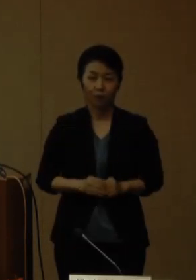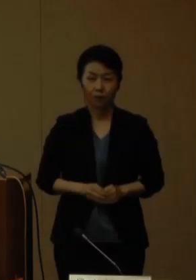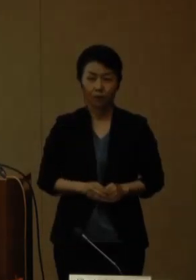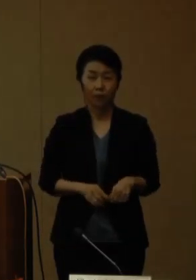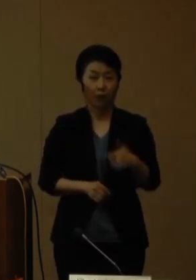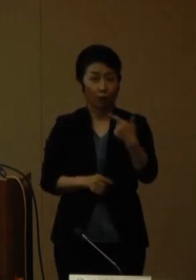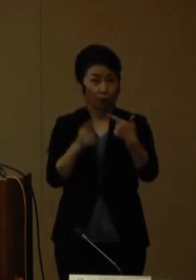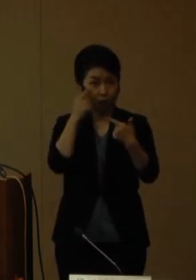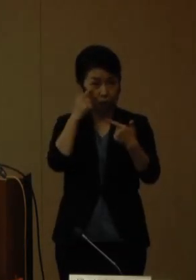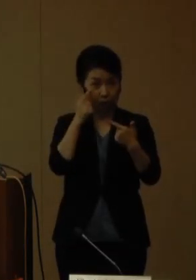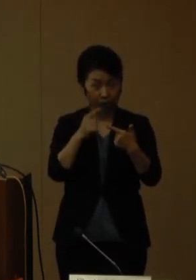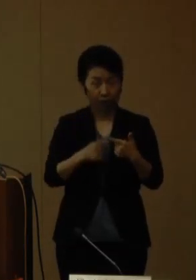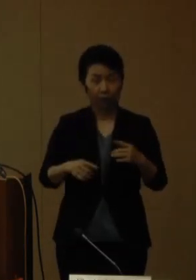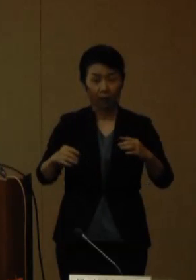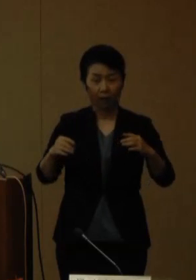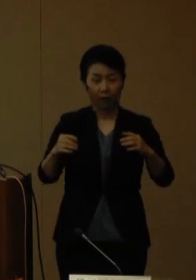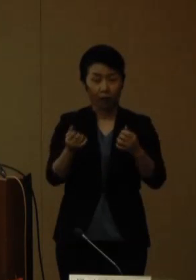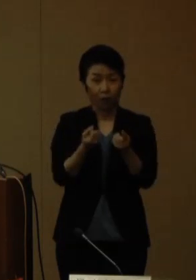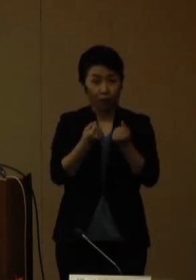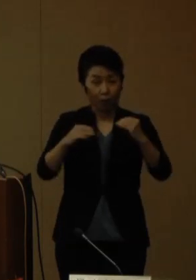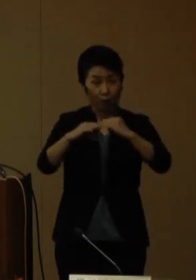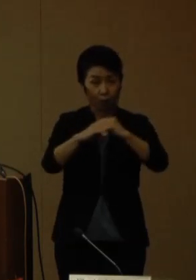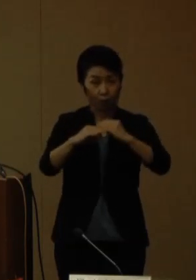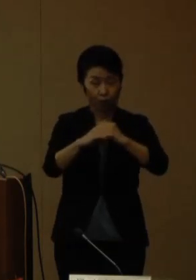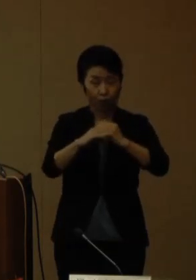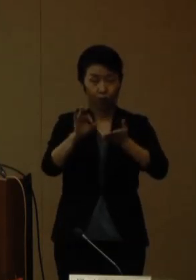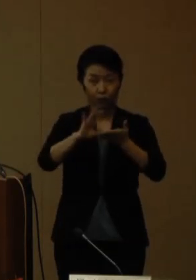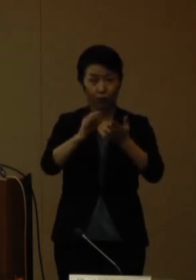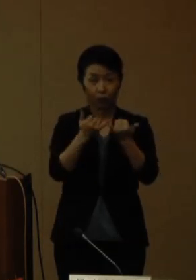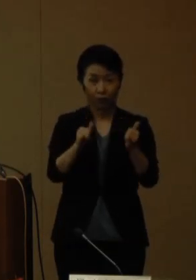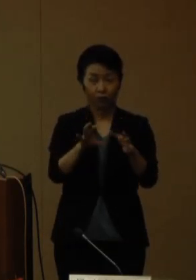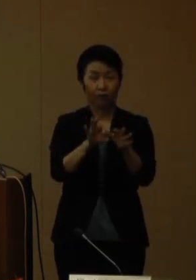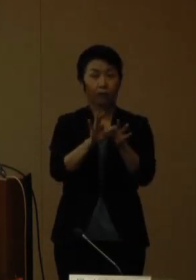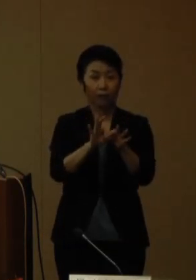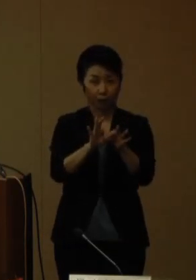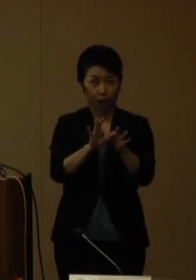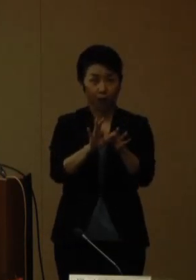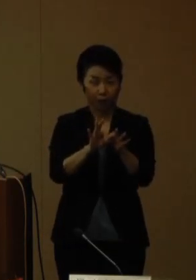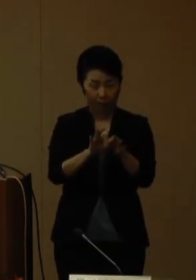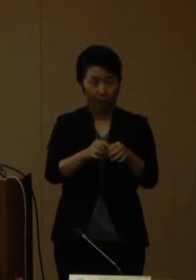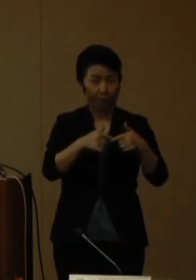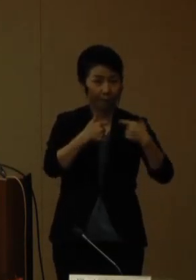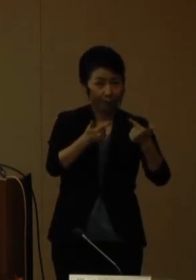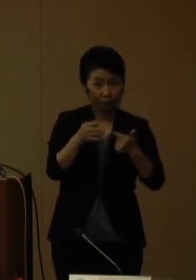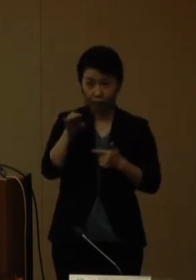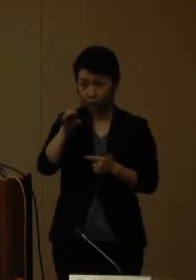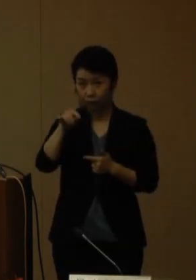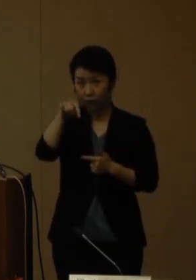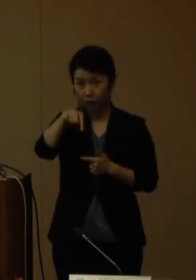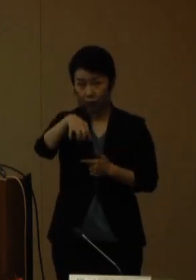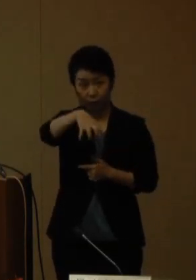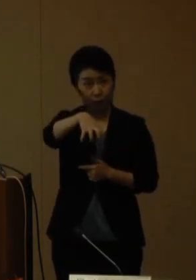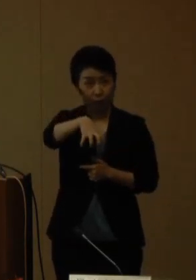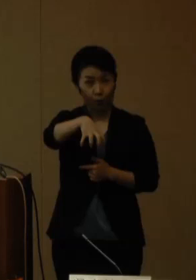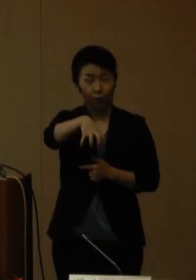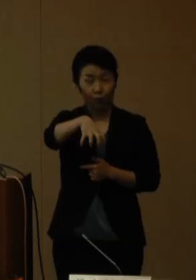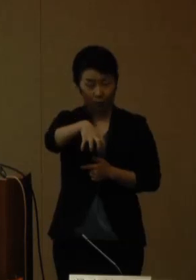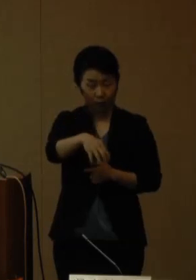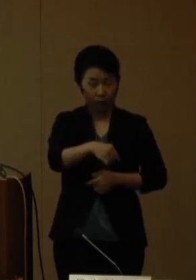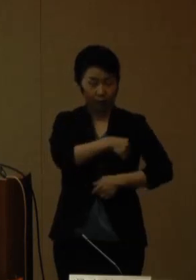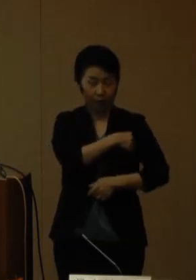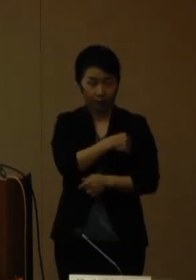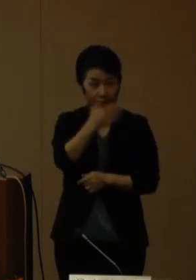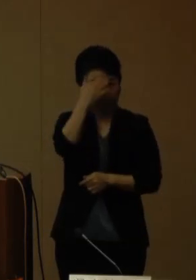つ目に、交通事業者への要請等についてです。主要ターミナルにおける検温の実施や、業種別に定